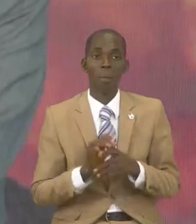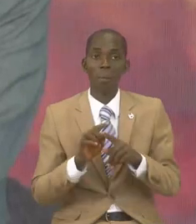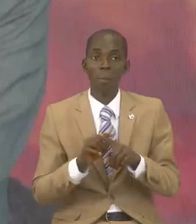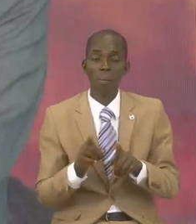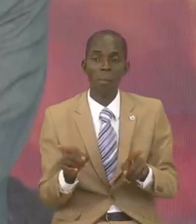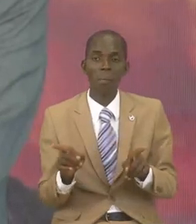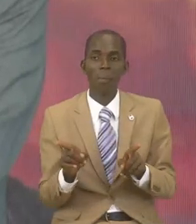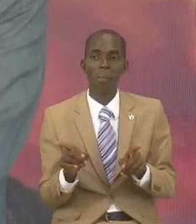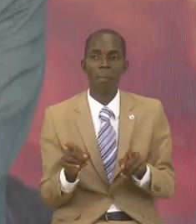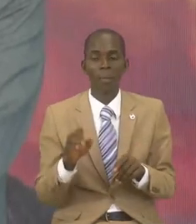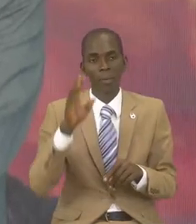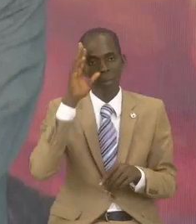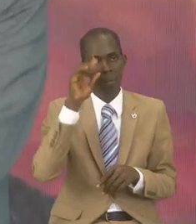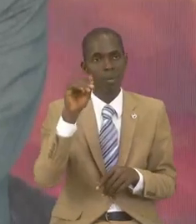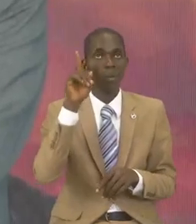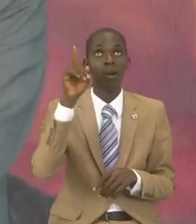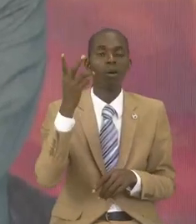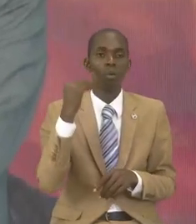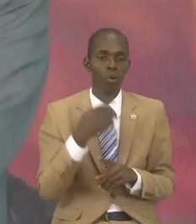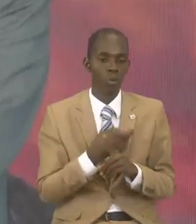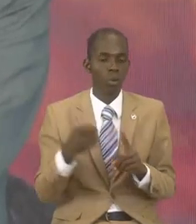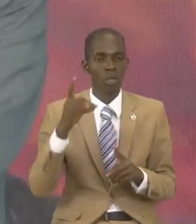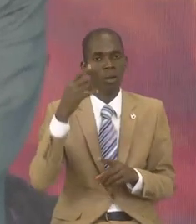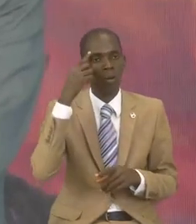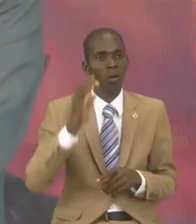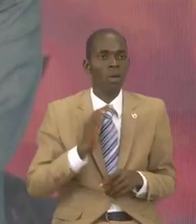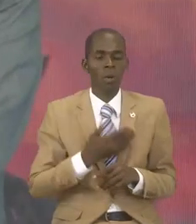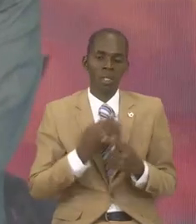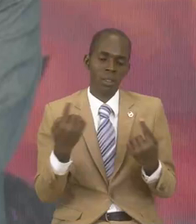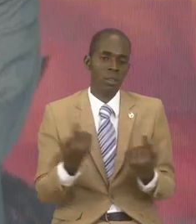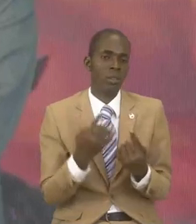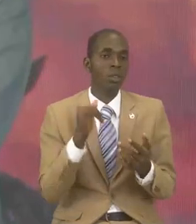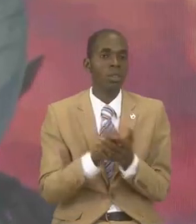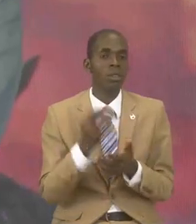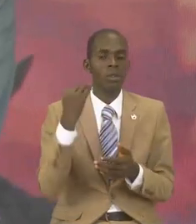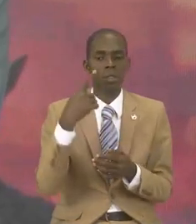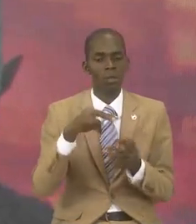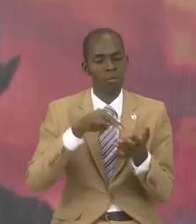Mais il était blessé pour nos transgressions. Ça, c'est l'objectif.